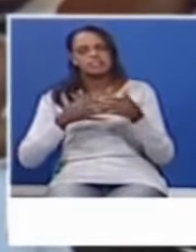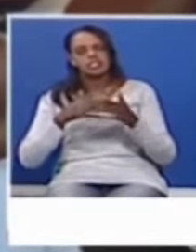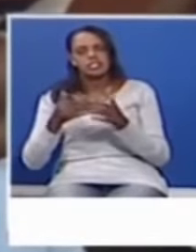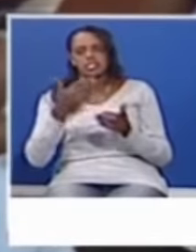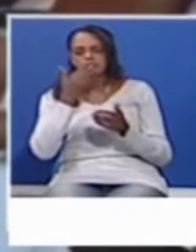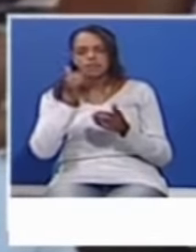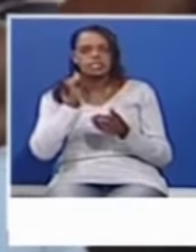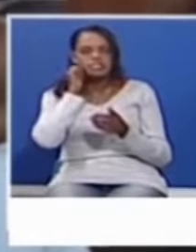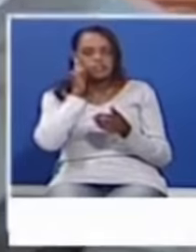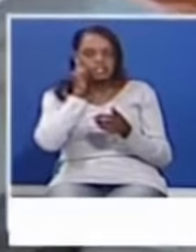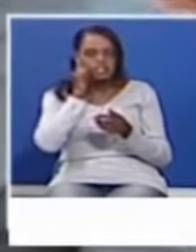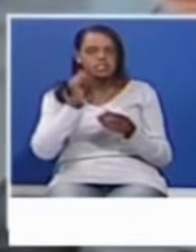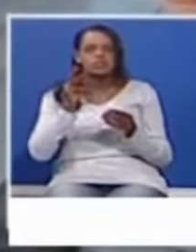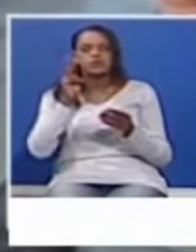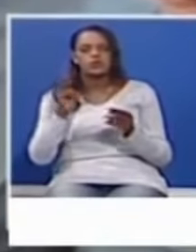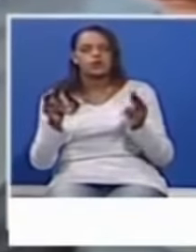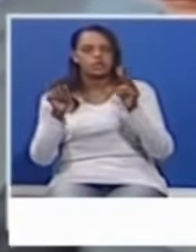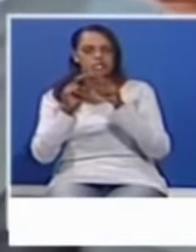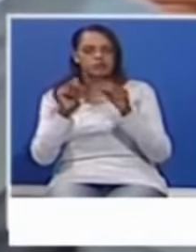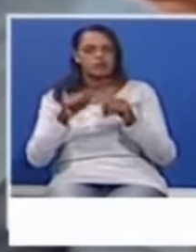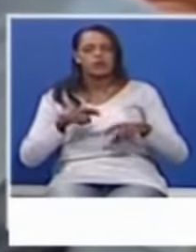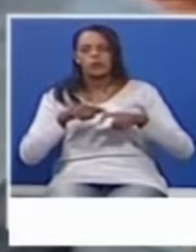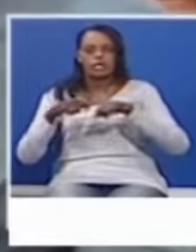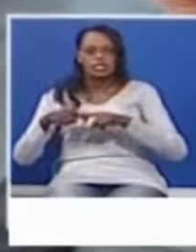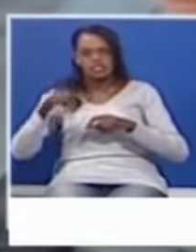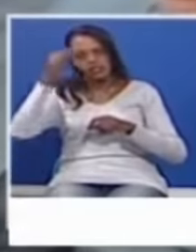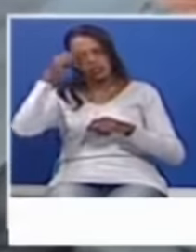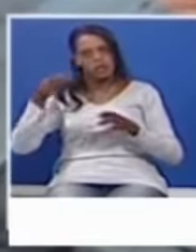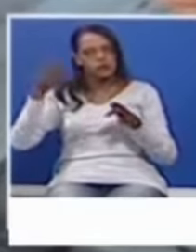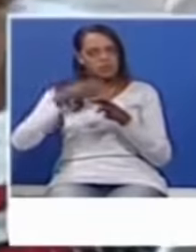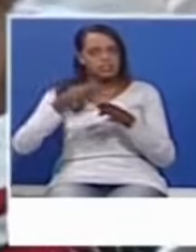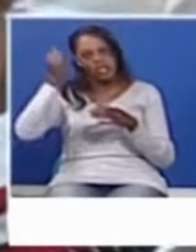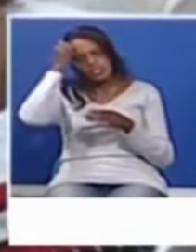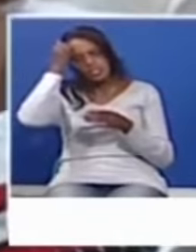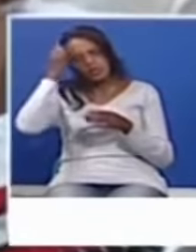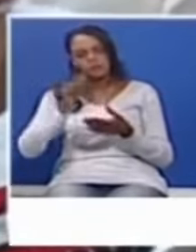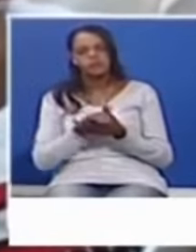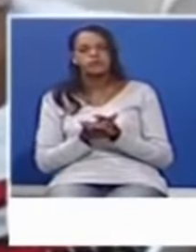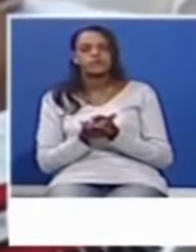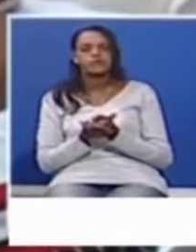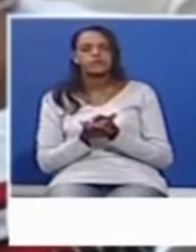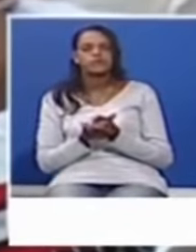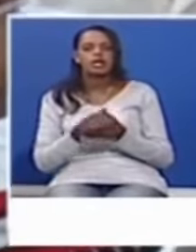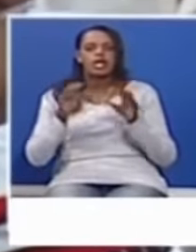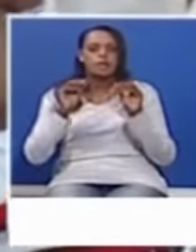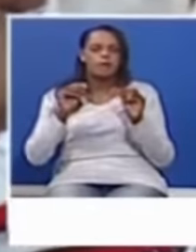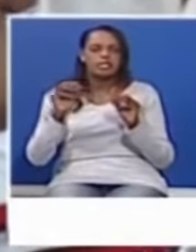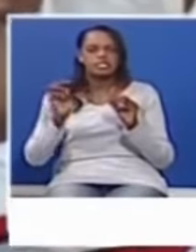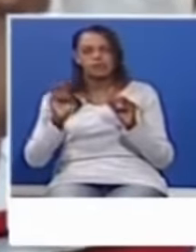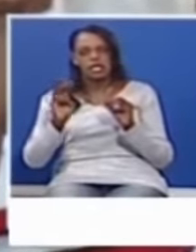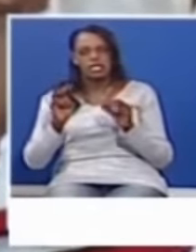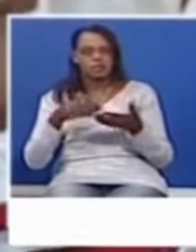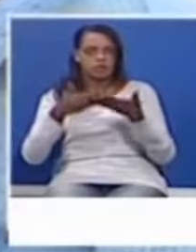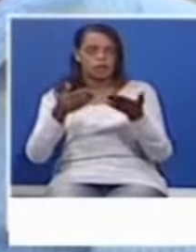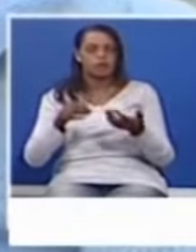ዝበለፀ ውፅኢትን ስልሳዊ ርክብ መምህራን ወለድን ተማሃሮን ክዓዘዝ ኣዘኻኺሩ። መምህር እስማኤል ኣብ ዝሃቦ